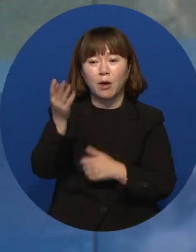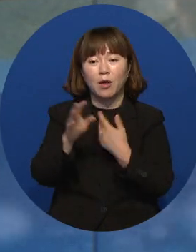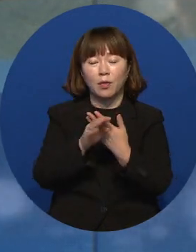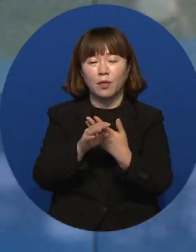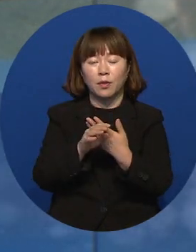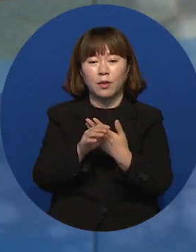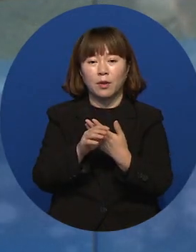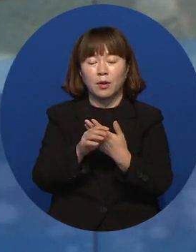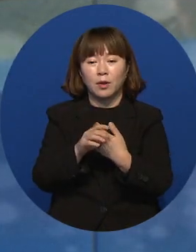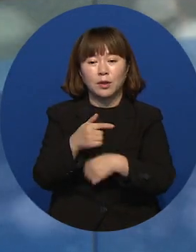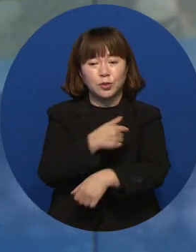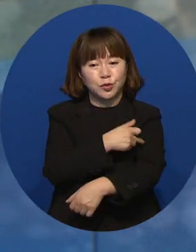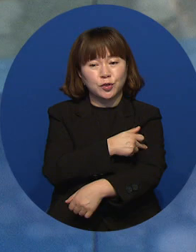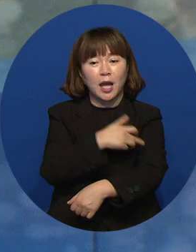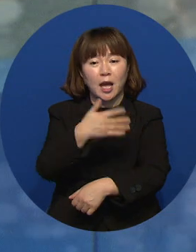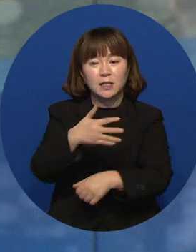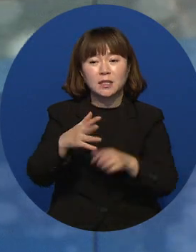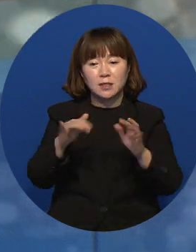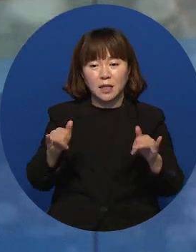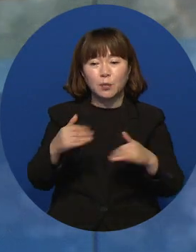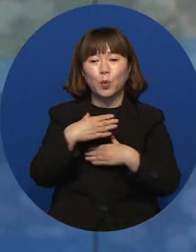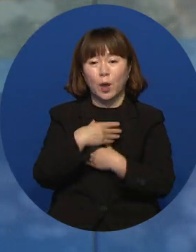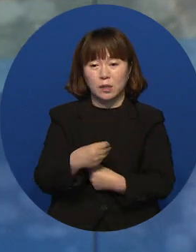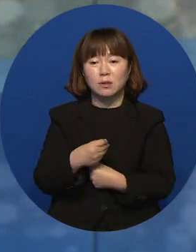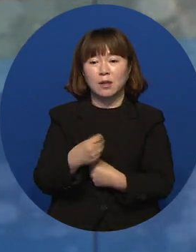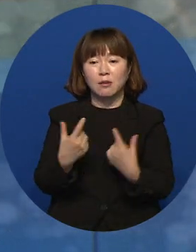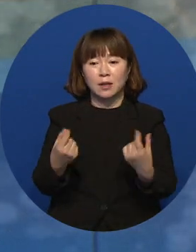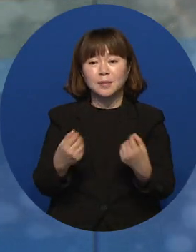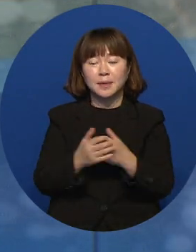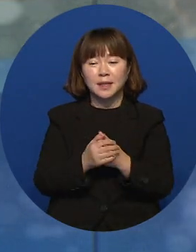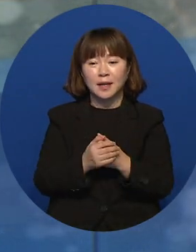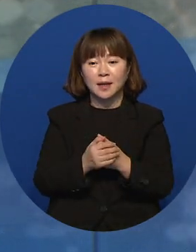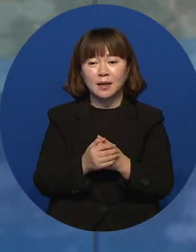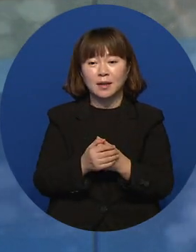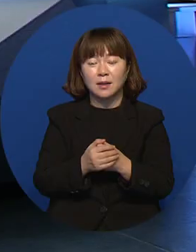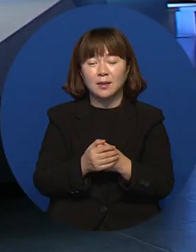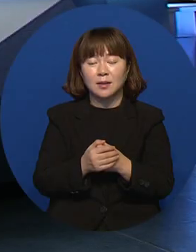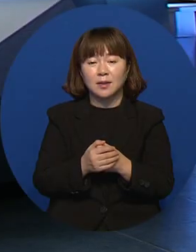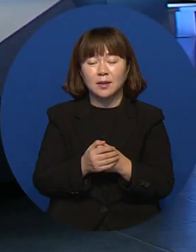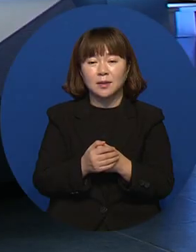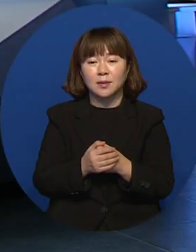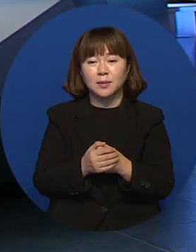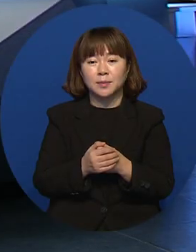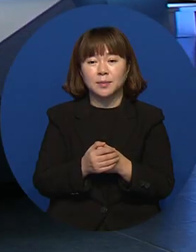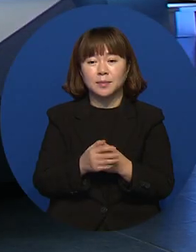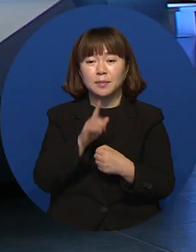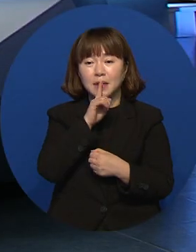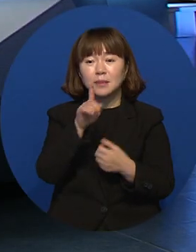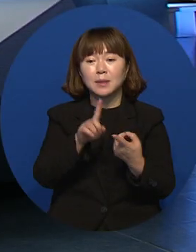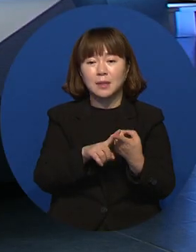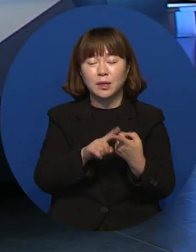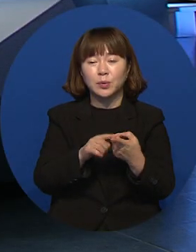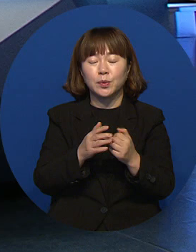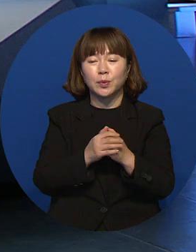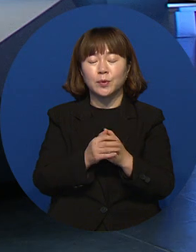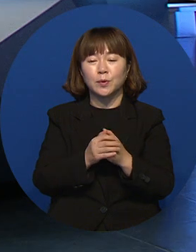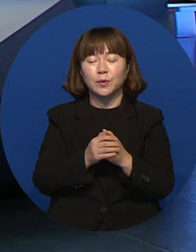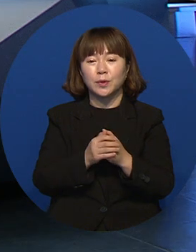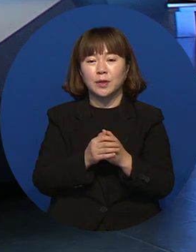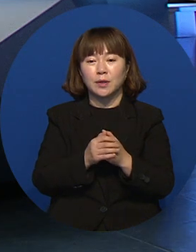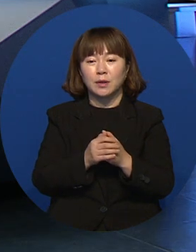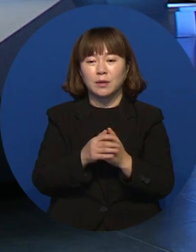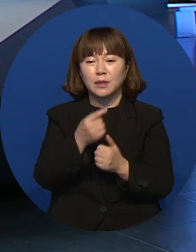아니에요 그래서 지금 맞으라고 그러니까 그건 뭐 하고 했습니다 그렇습니다 지금 말씀하신 바대로 그 차별이 많이 있습니다